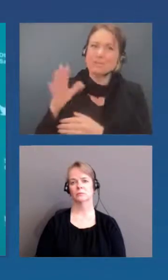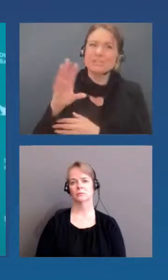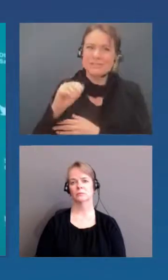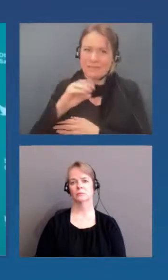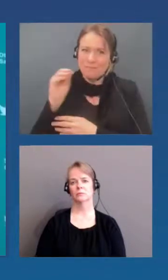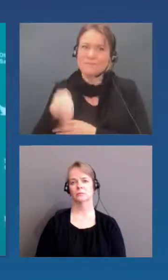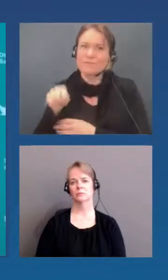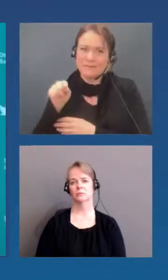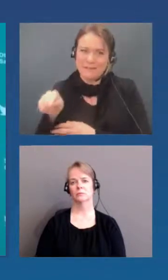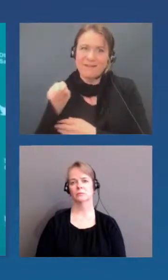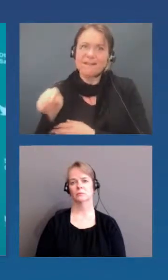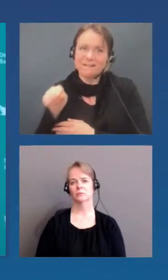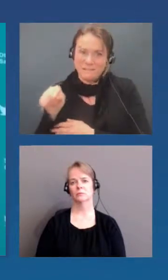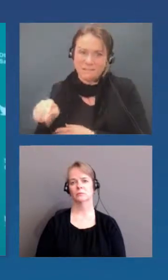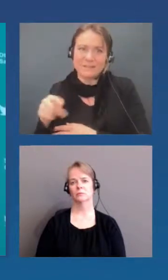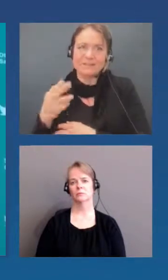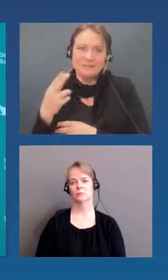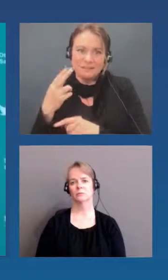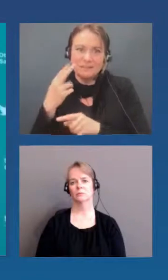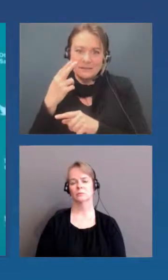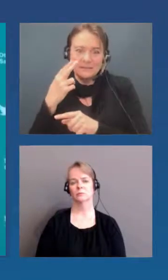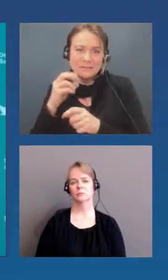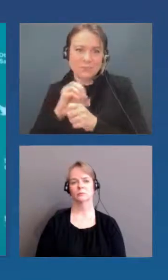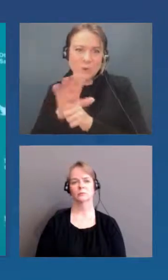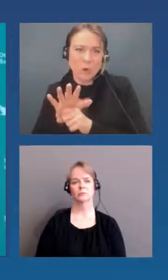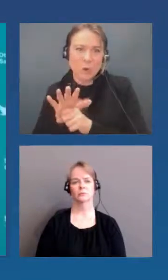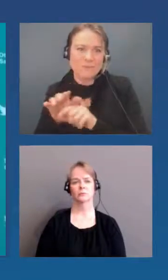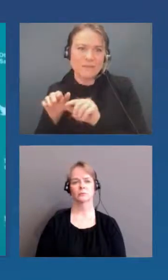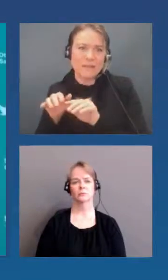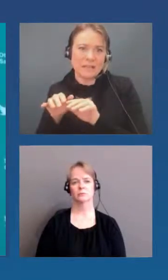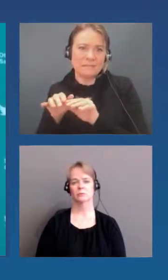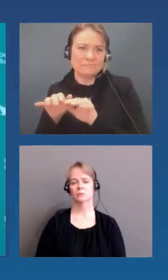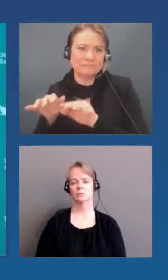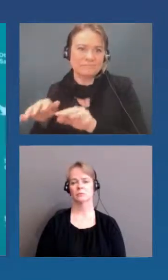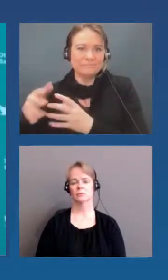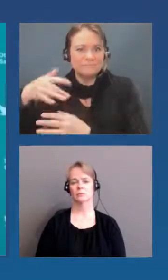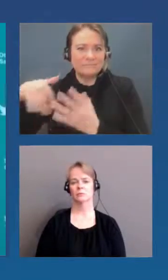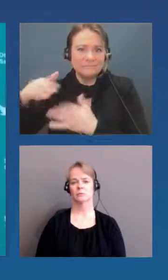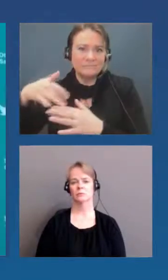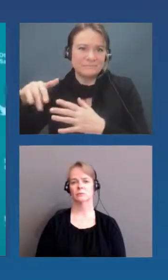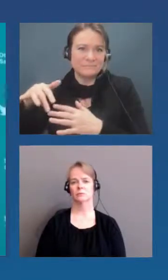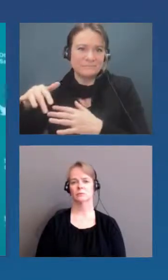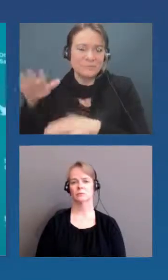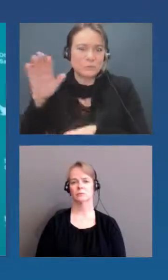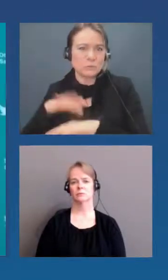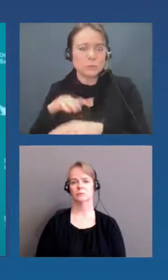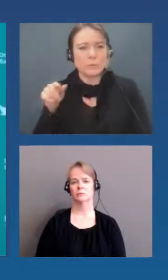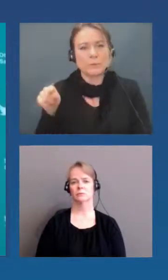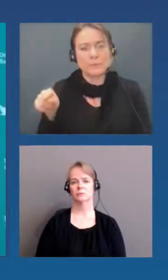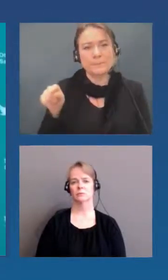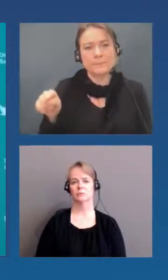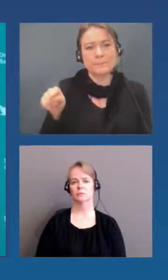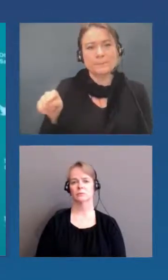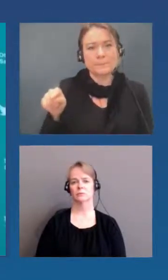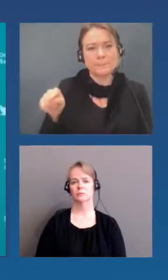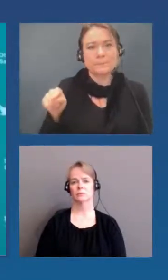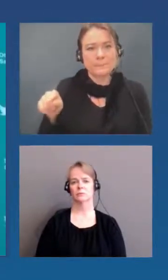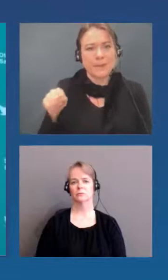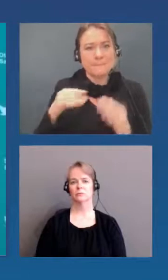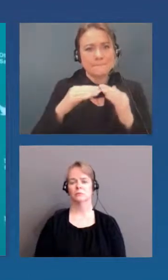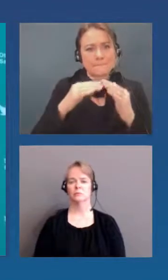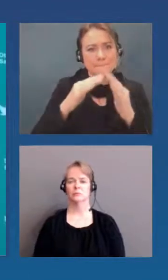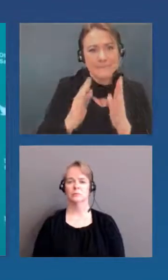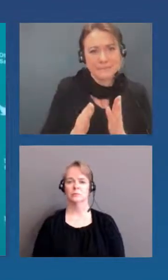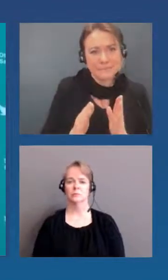est le COVID-19 est transmis dans le foyer ou